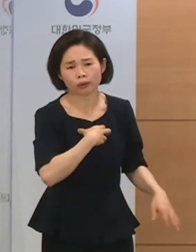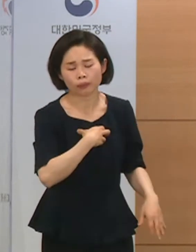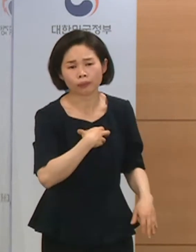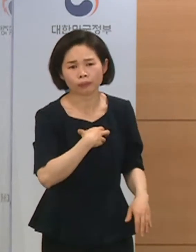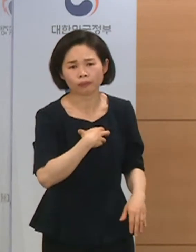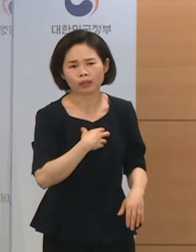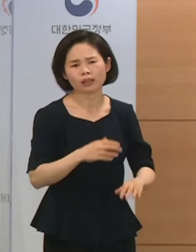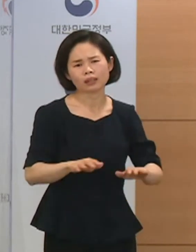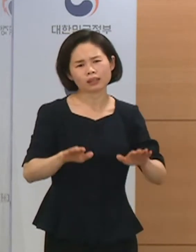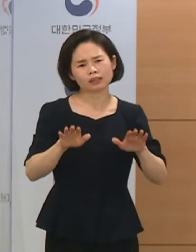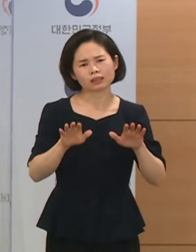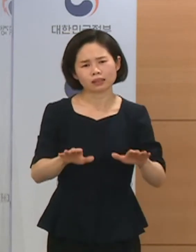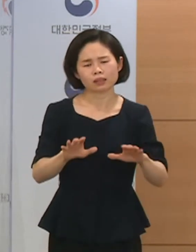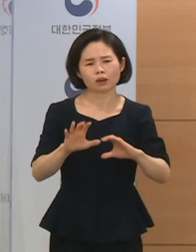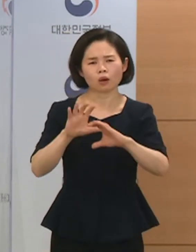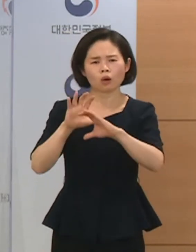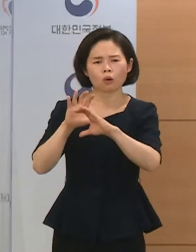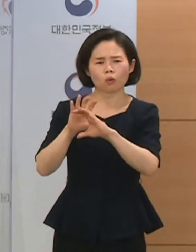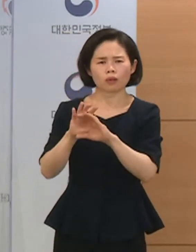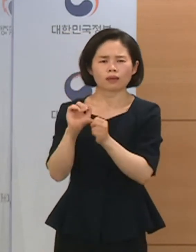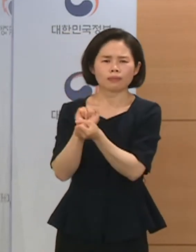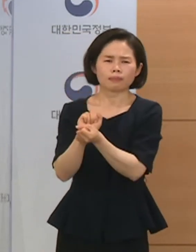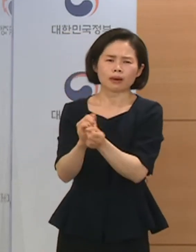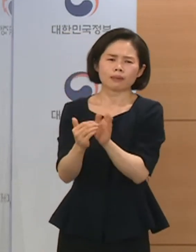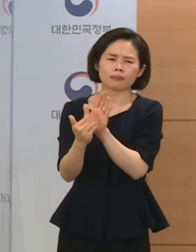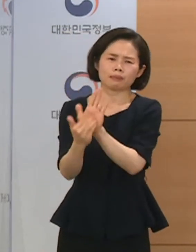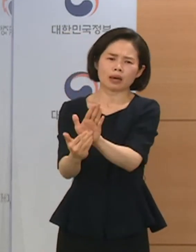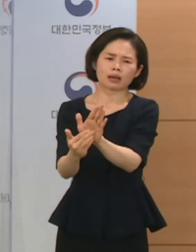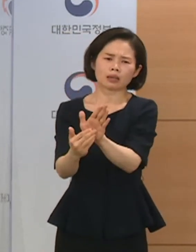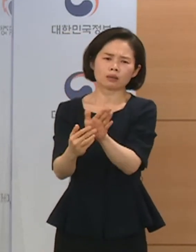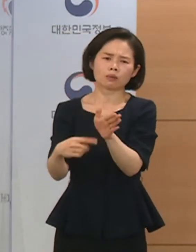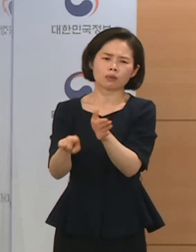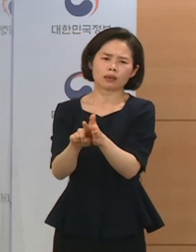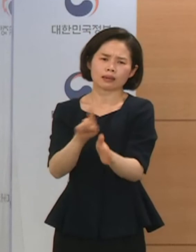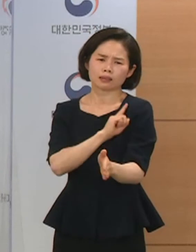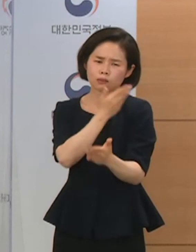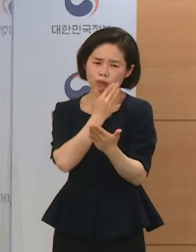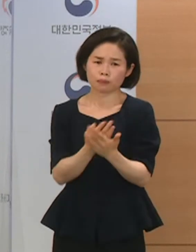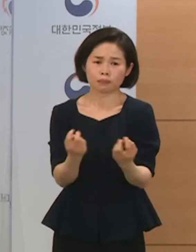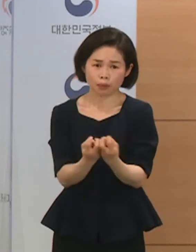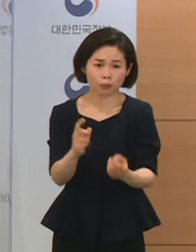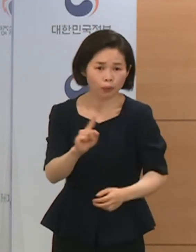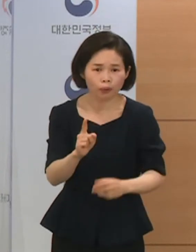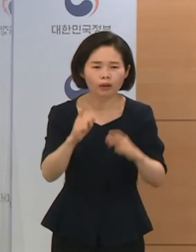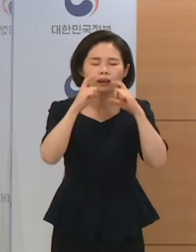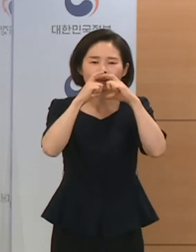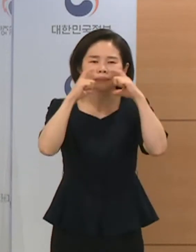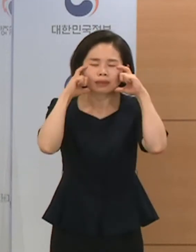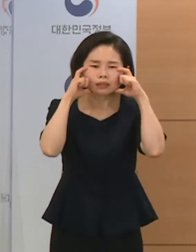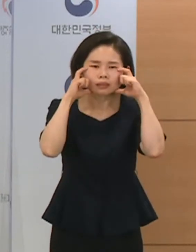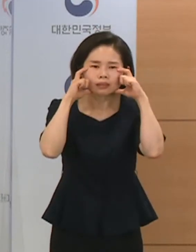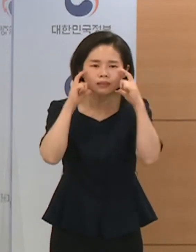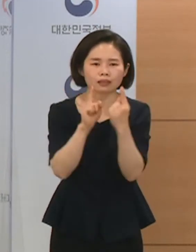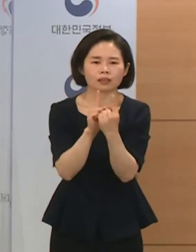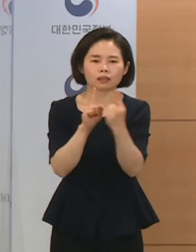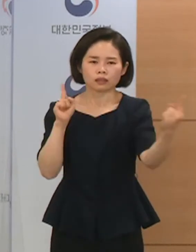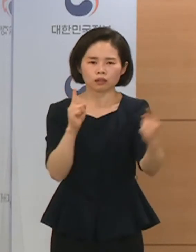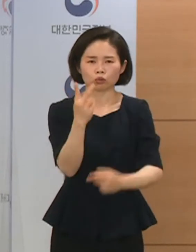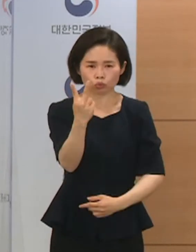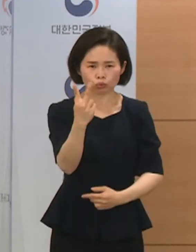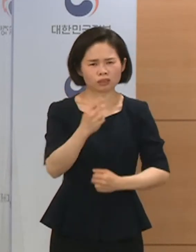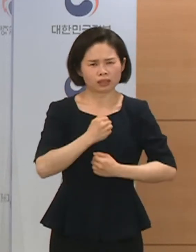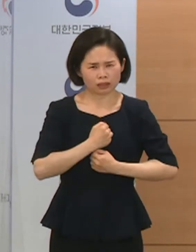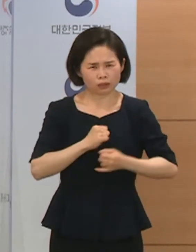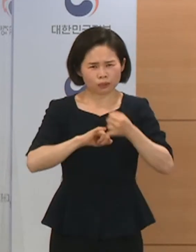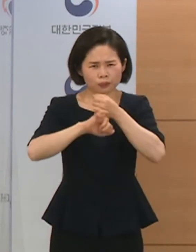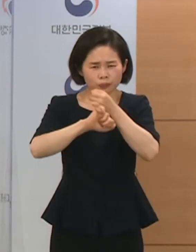시점에서 코로나19 유행을 차단하기 위해서는 가장 중요한 것은 마스크 쓰기와 거리 두기 두 가지를 철저히 지키는